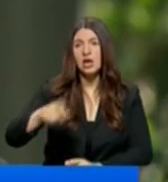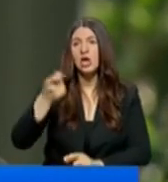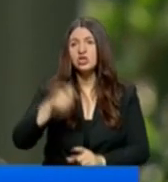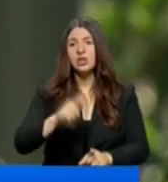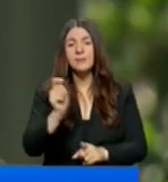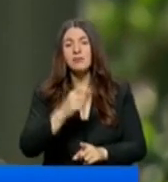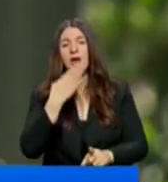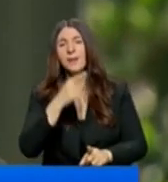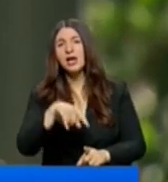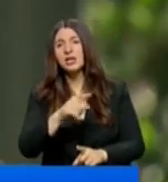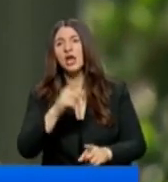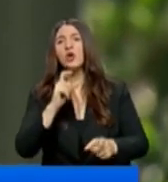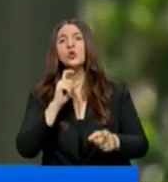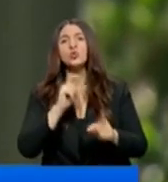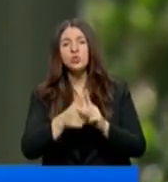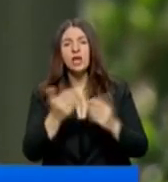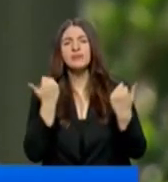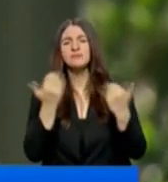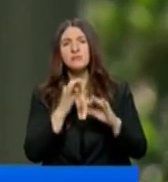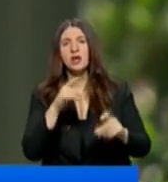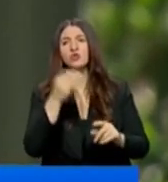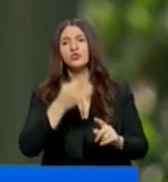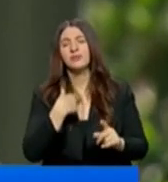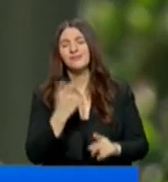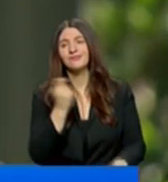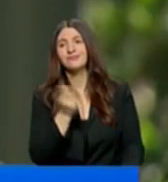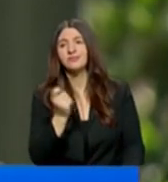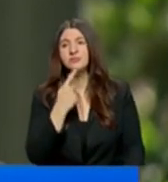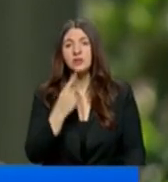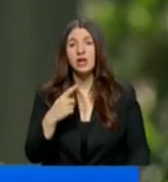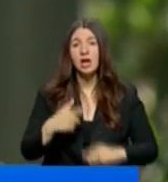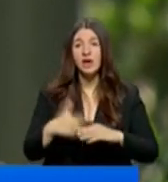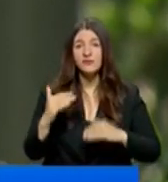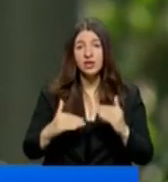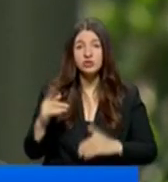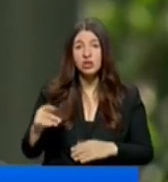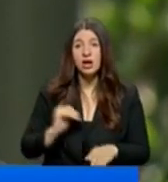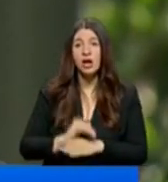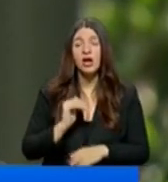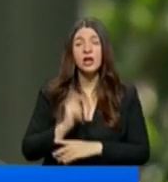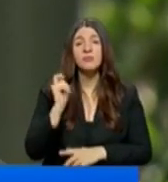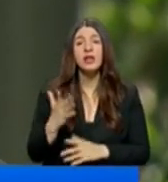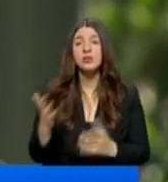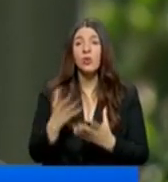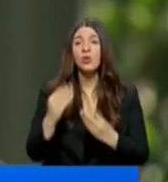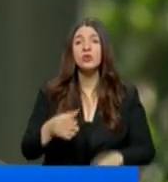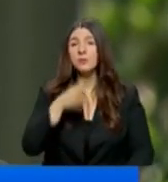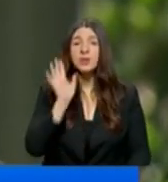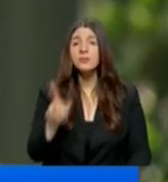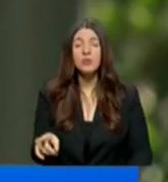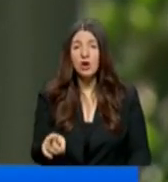İşçiye, memura, emekliye, dul yetime düşük aylık pahalıyım diye. Enflasyonla hayat pahalılığının ne olduğunu